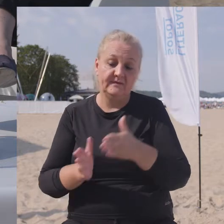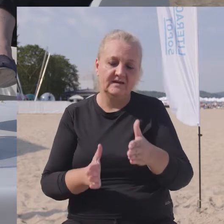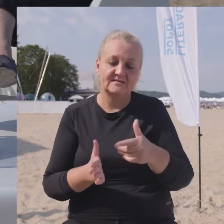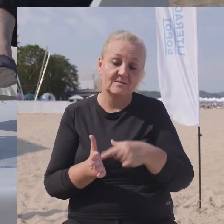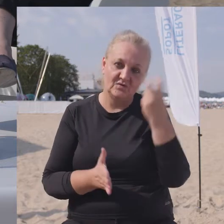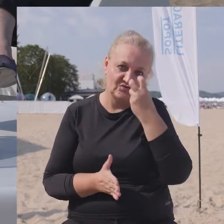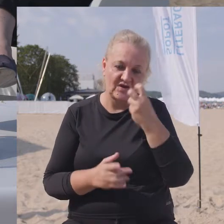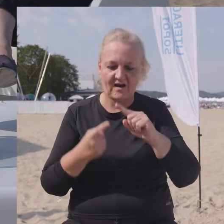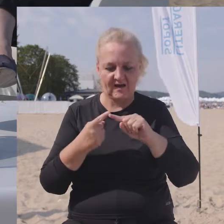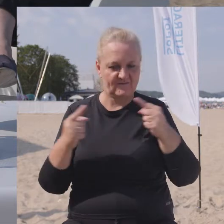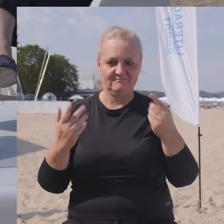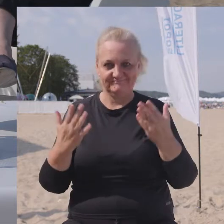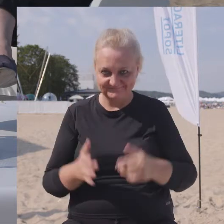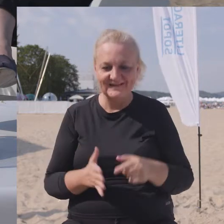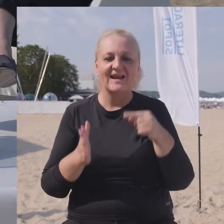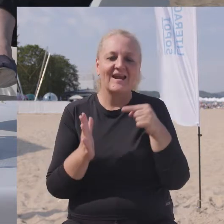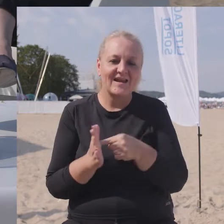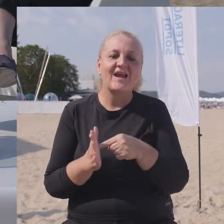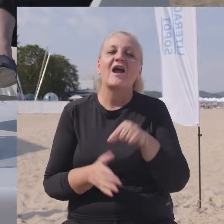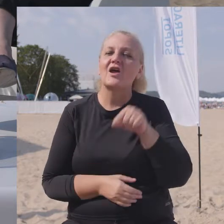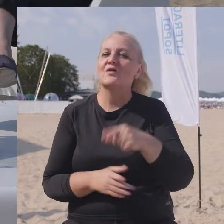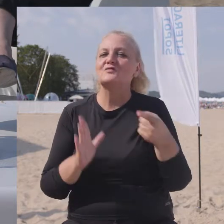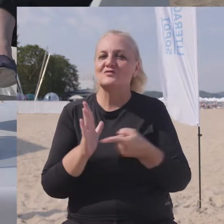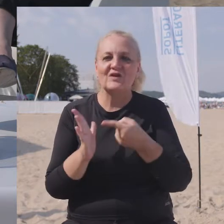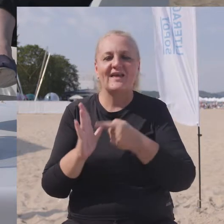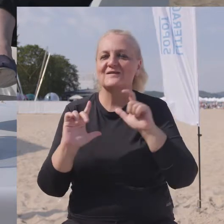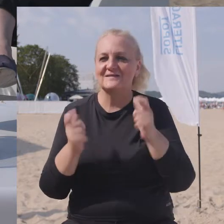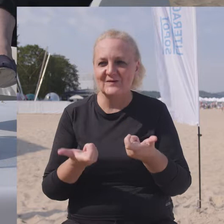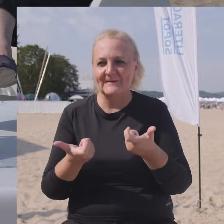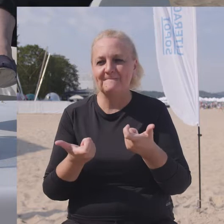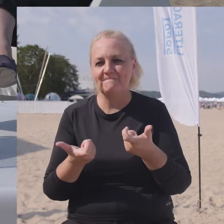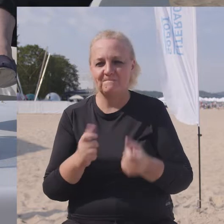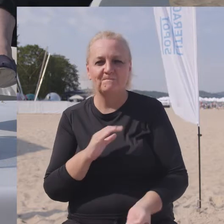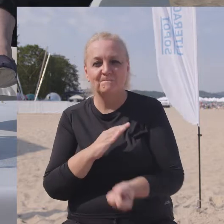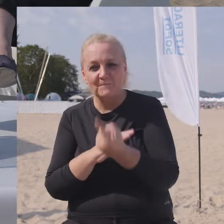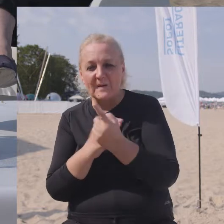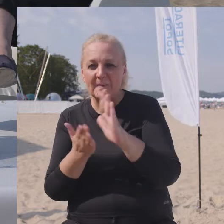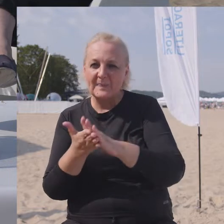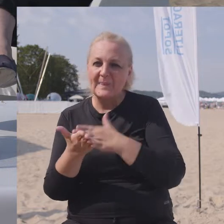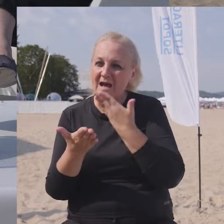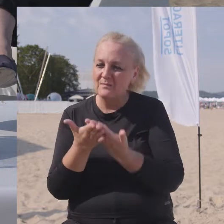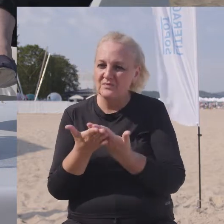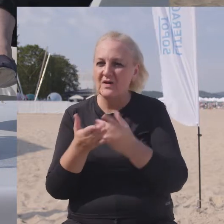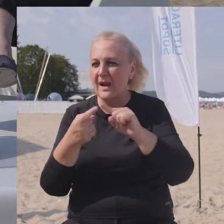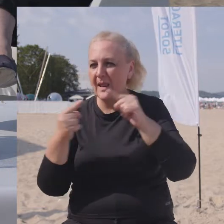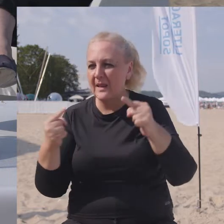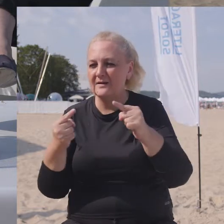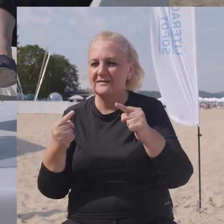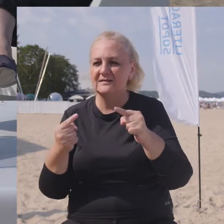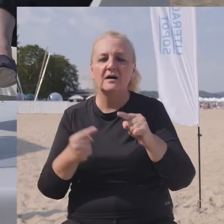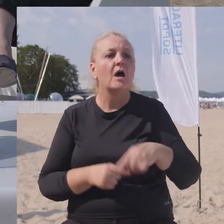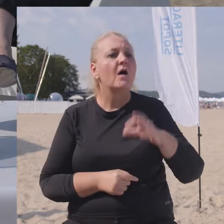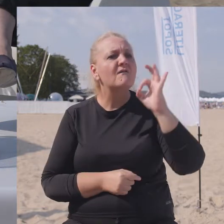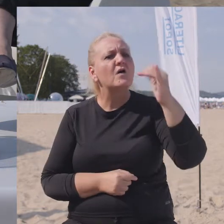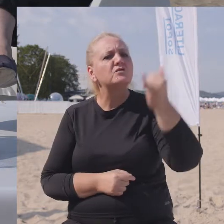kolejnym ciekawym sformułowaniem. I bardzo często pojawiają się na przykład w nich takie sformułowania, że nie rozpieszczaj